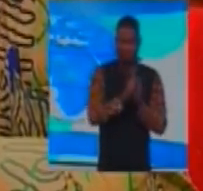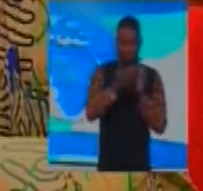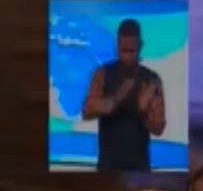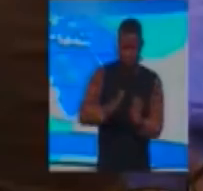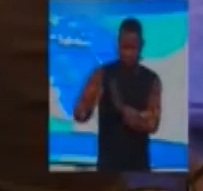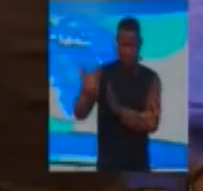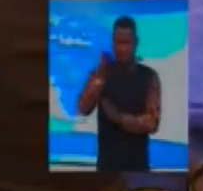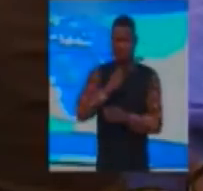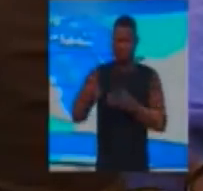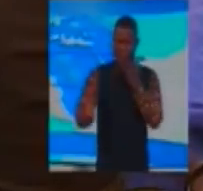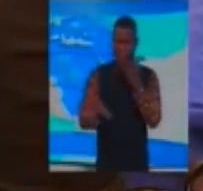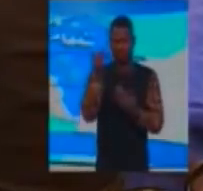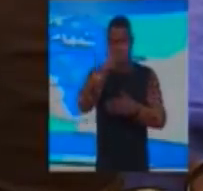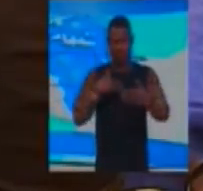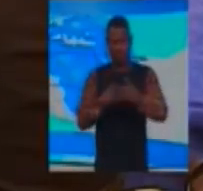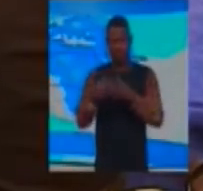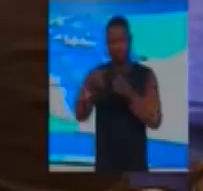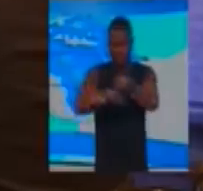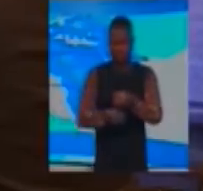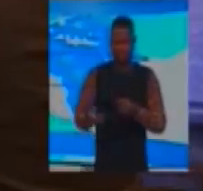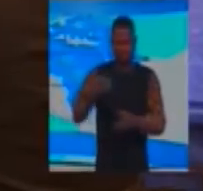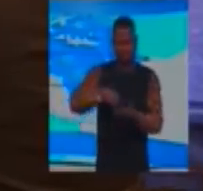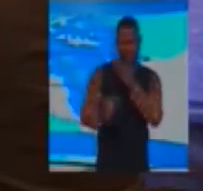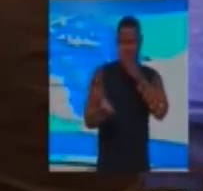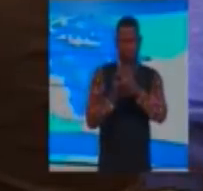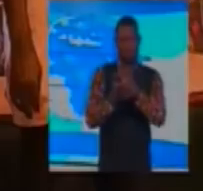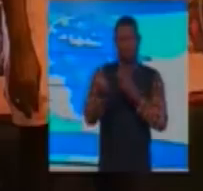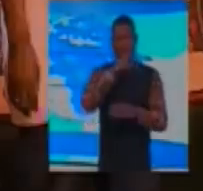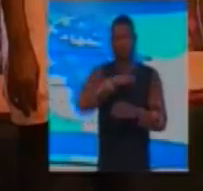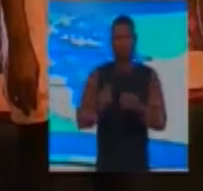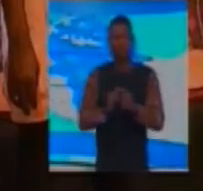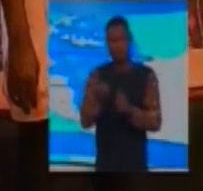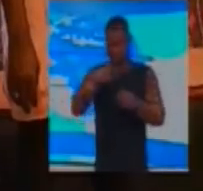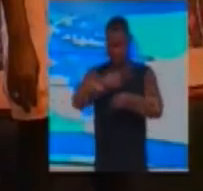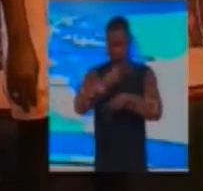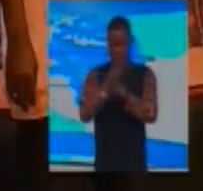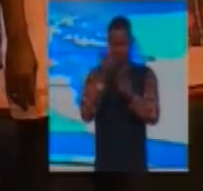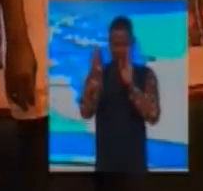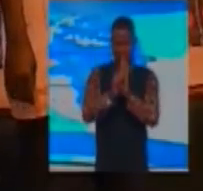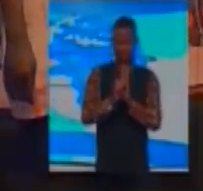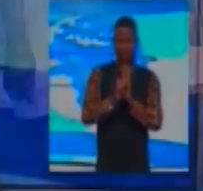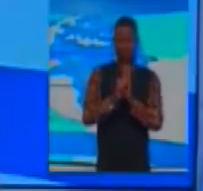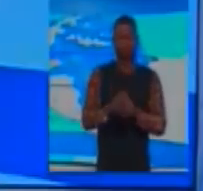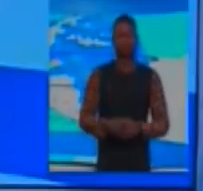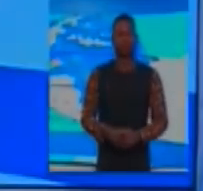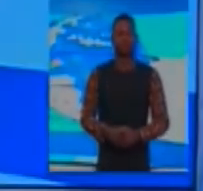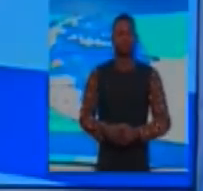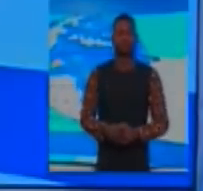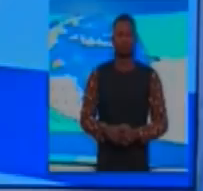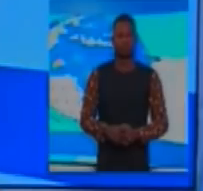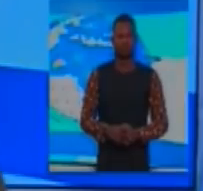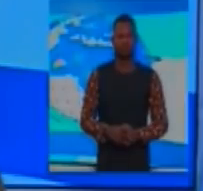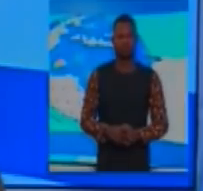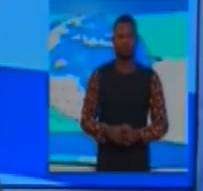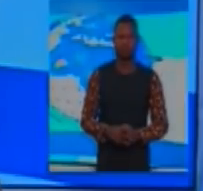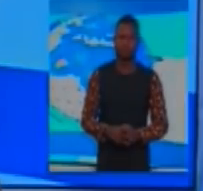interventions et de faciliter l'accès des agriculteurs aux nouvelles technologies de production. Et le